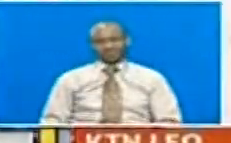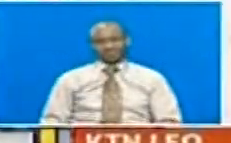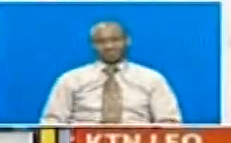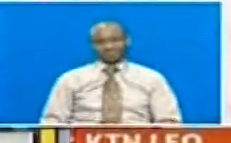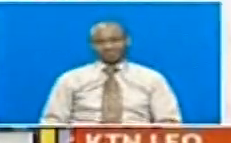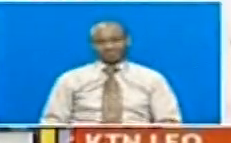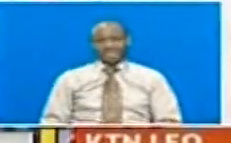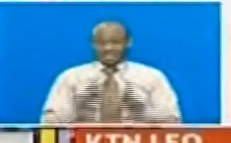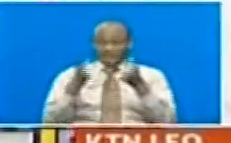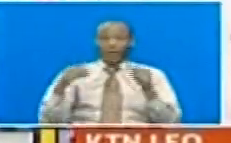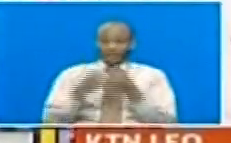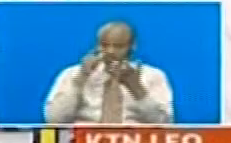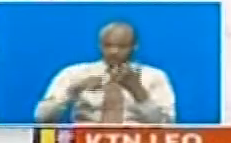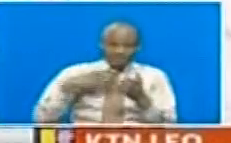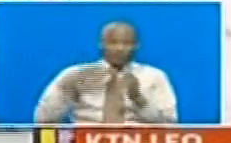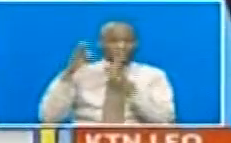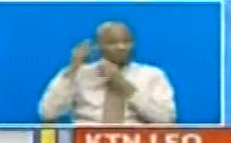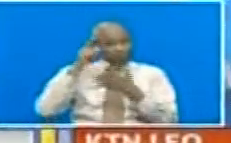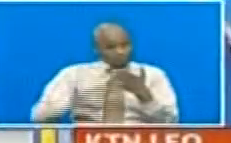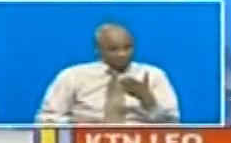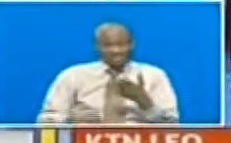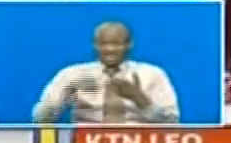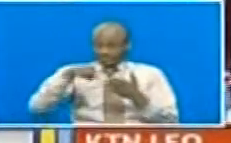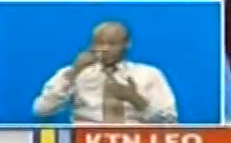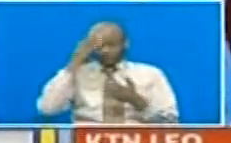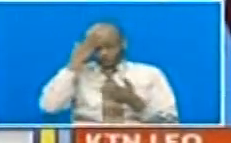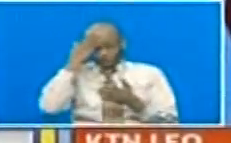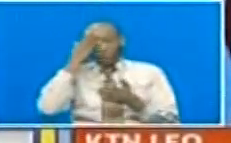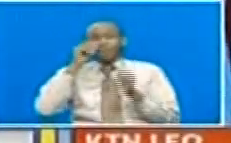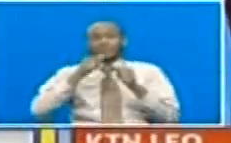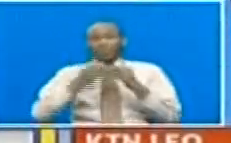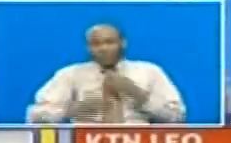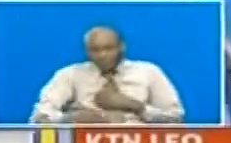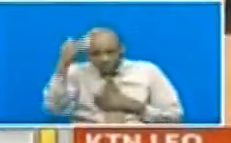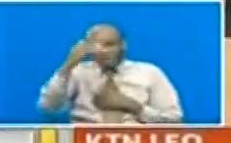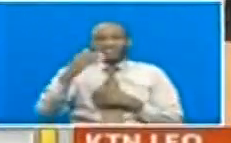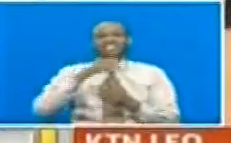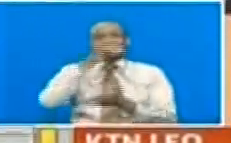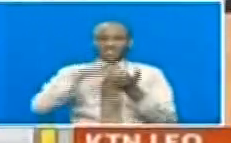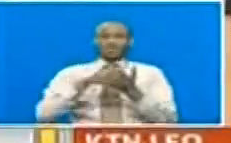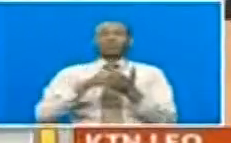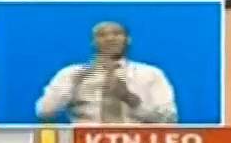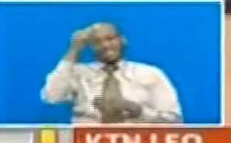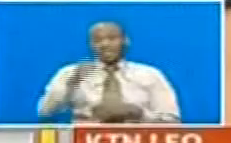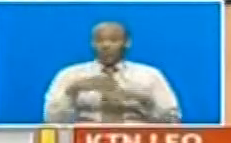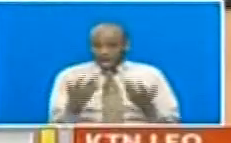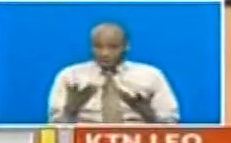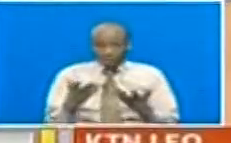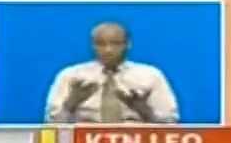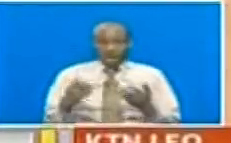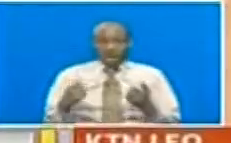La Kajiado Kati wanatarajiwa kuamua mustakabali wa kaunti yao pamoja na mustakabali wa eneo bunge hili la Kajiado Kati. Hii ni